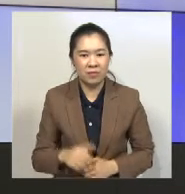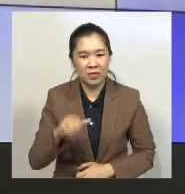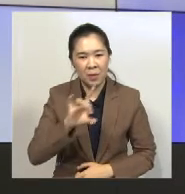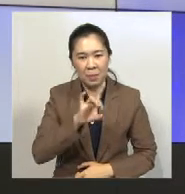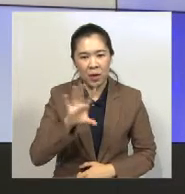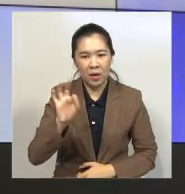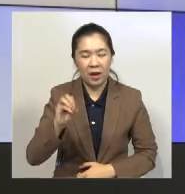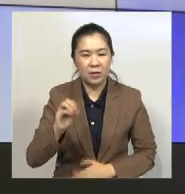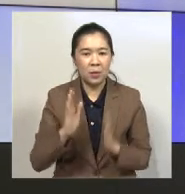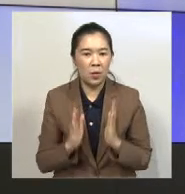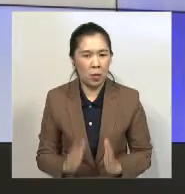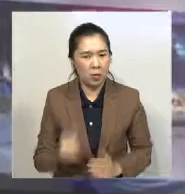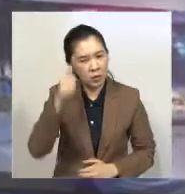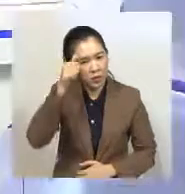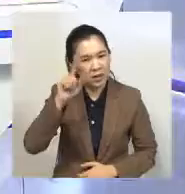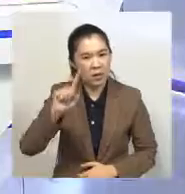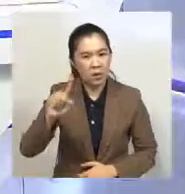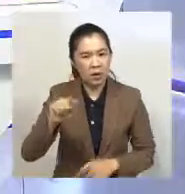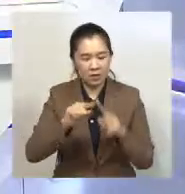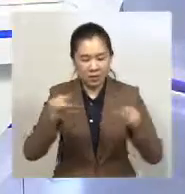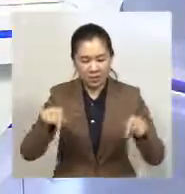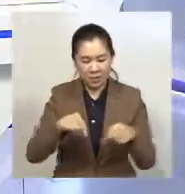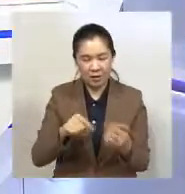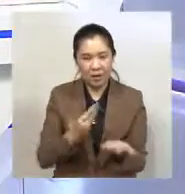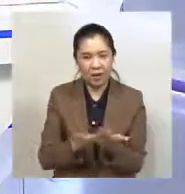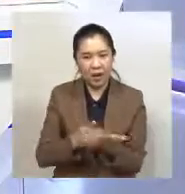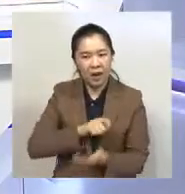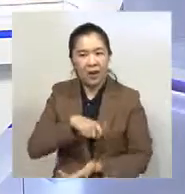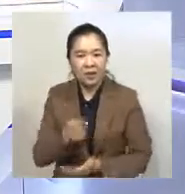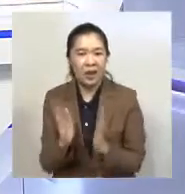เนี่ย890คนไม่แน่ใจว่าคนที่โดนใบสั่งไปจ่ายสักกี่คนนะฮะ